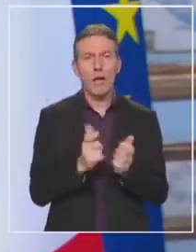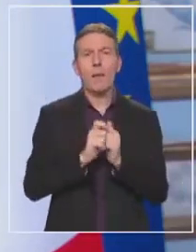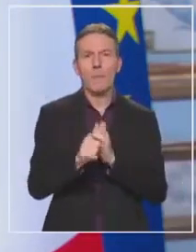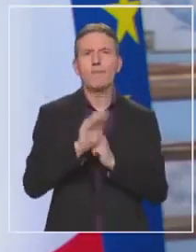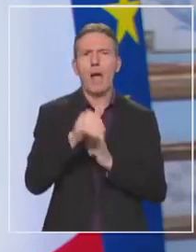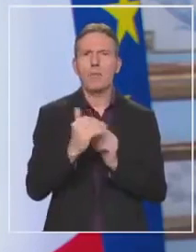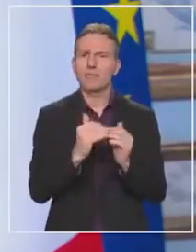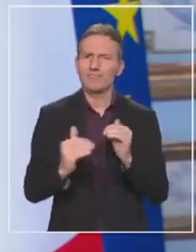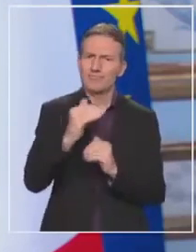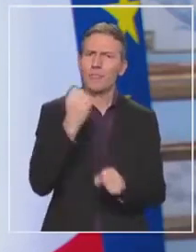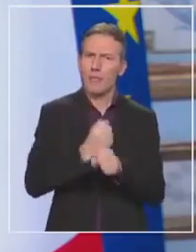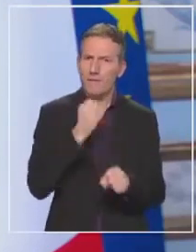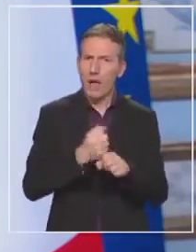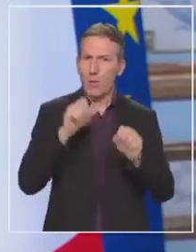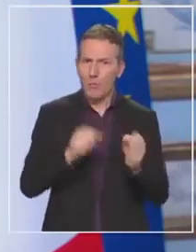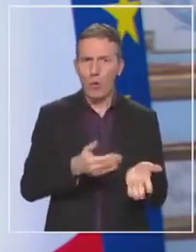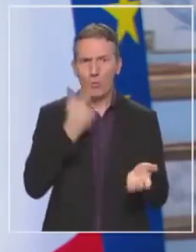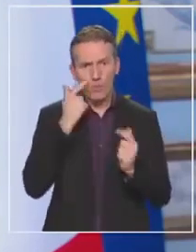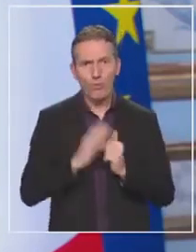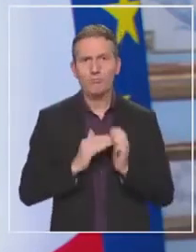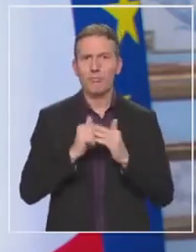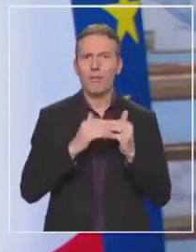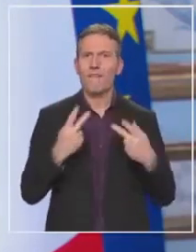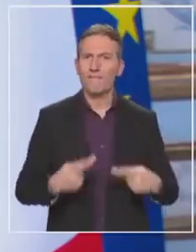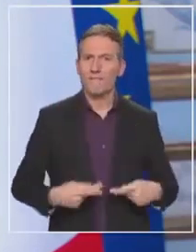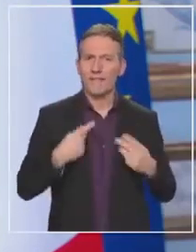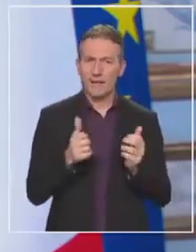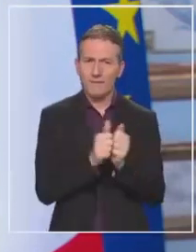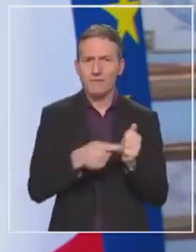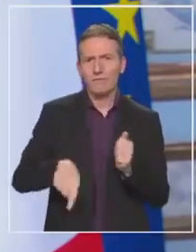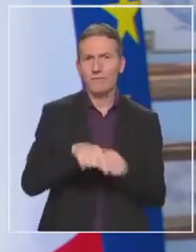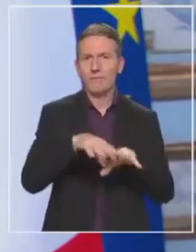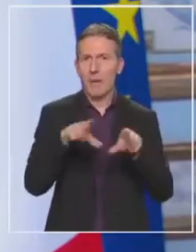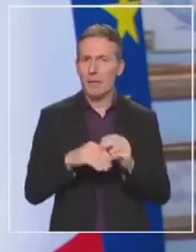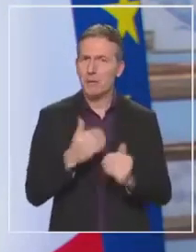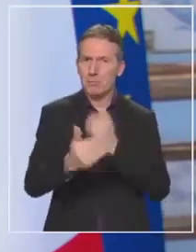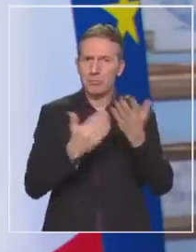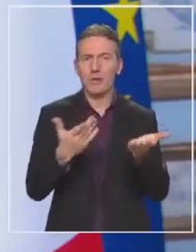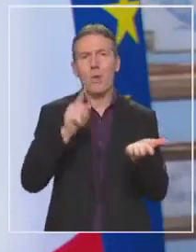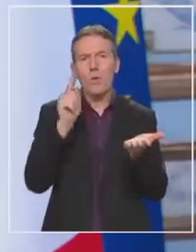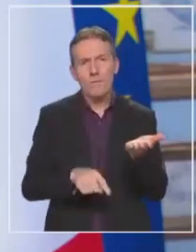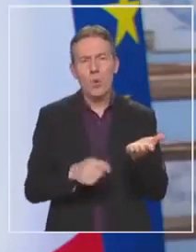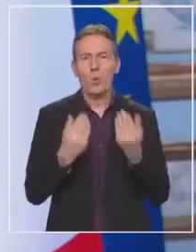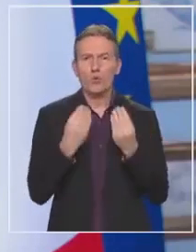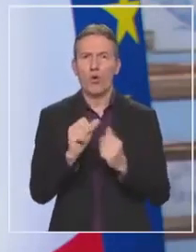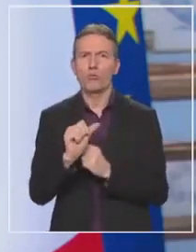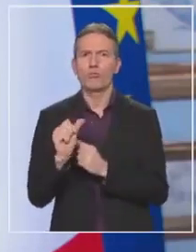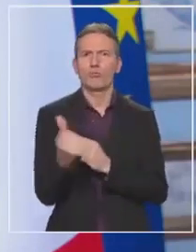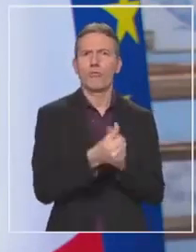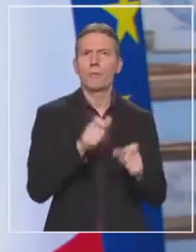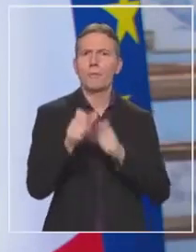accéder à un travail pour construire sa vie et celle de sa famille cela suppose d'assurer à chacun